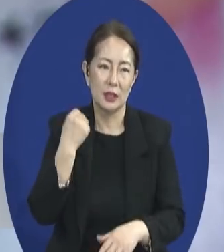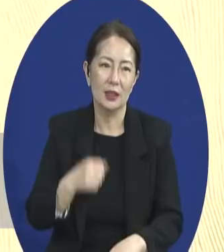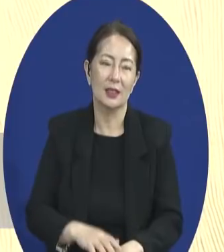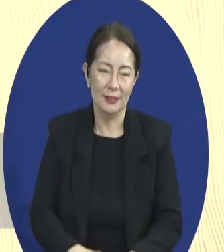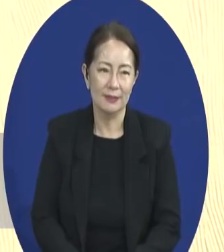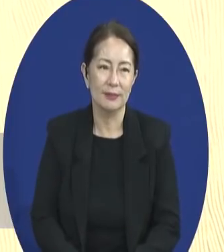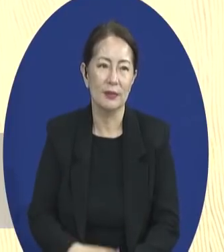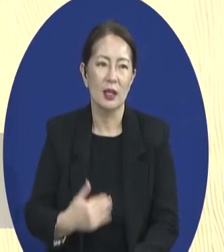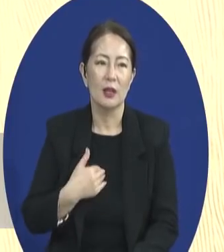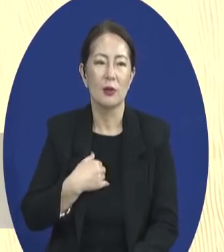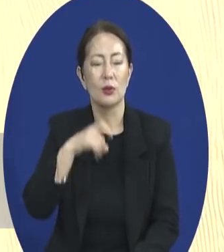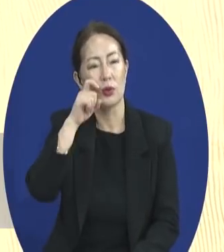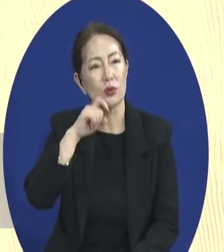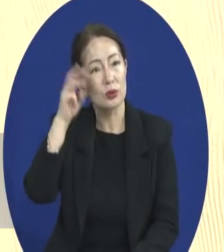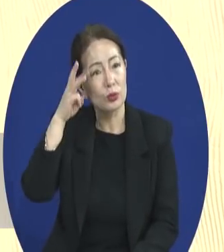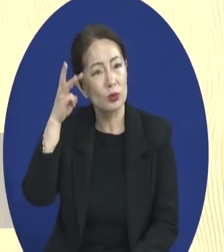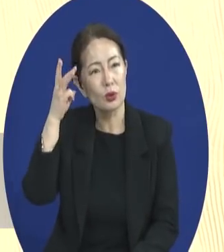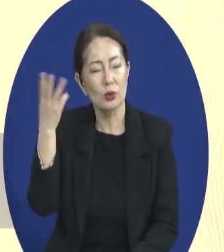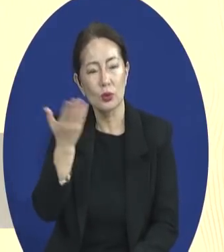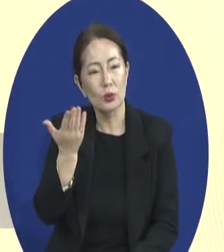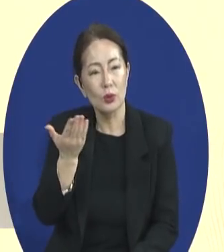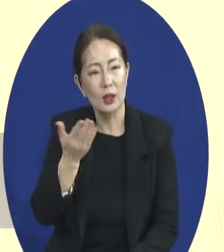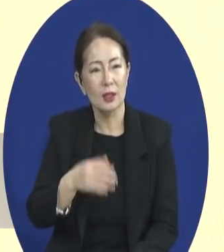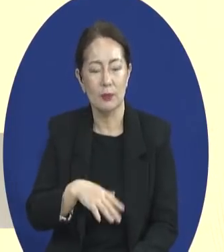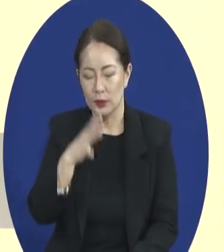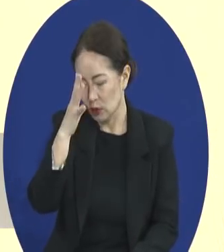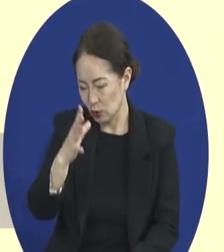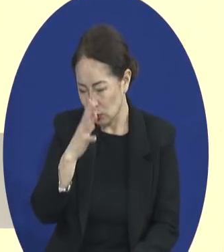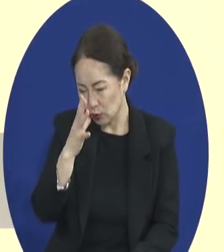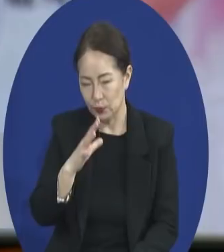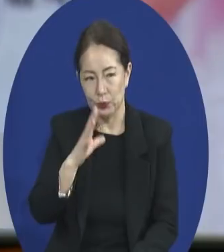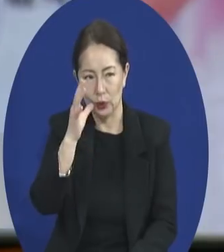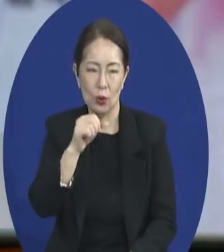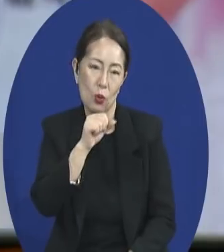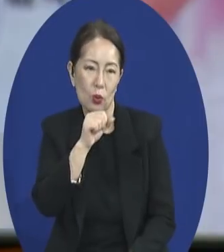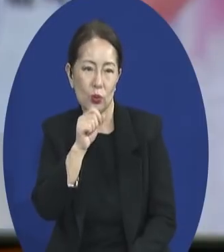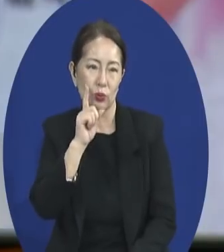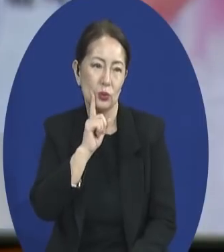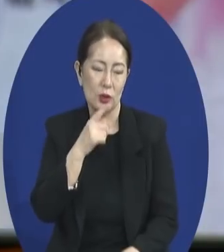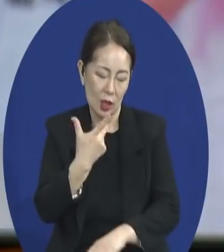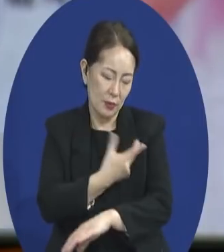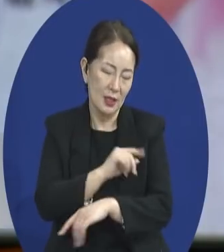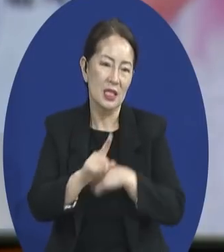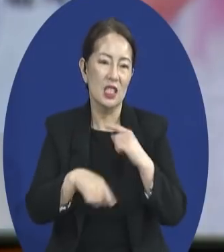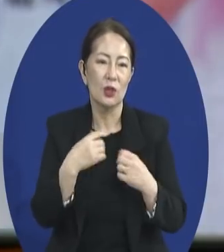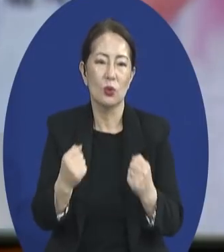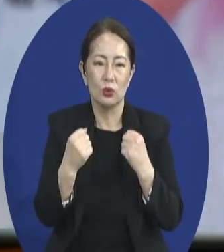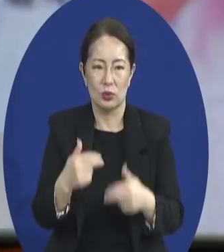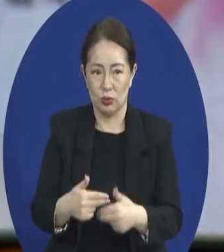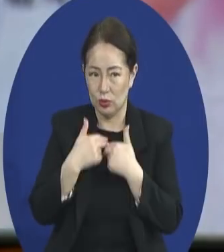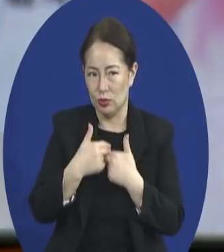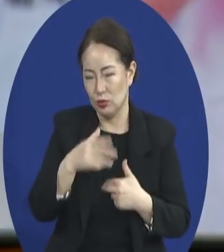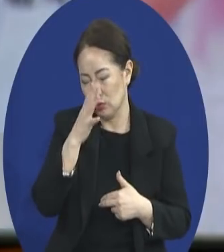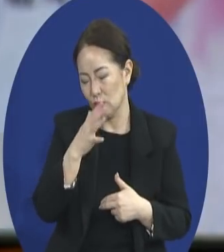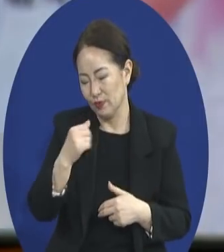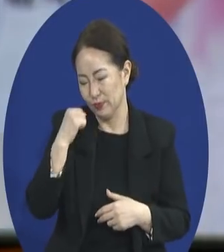байгаа. Тэгээд миний хүсэл мөрөдөл бол ингээд дуу дуулах бол эм тарианаас илүү их хүчтэй байсан болохоор би